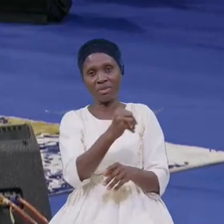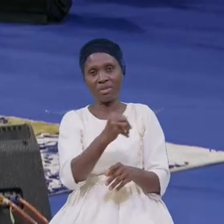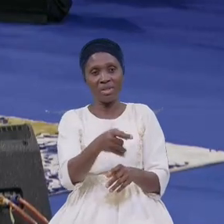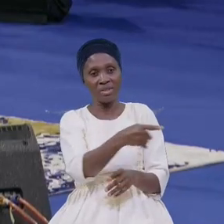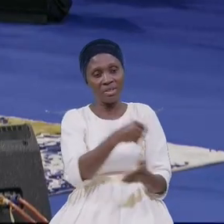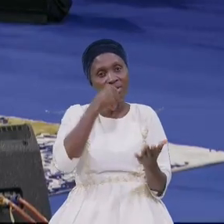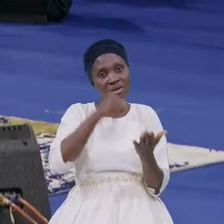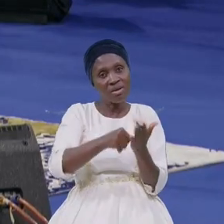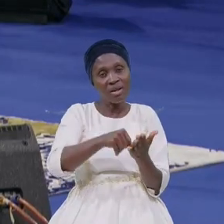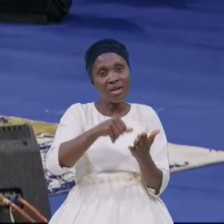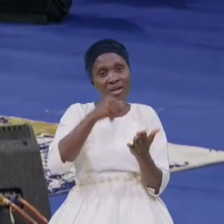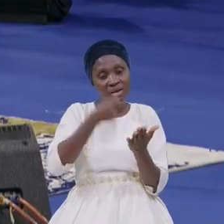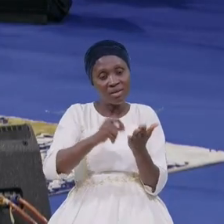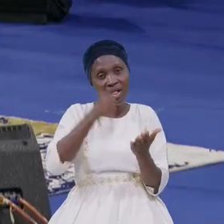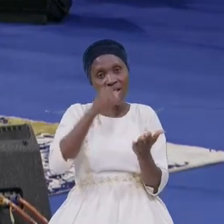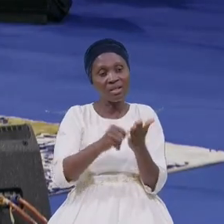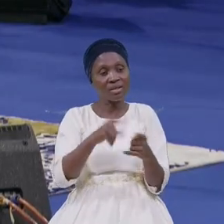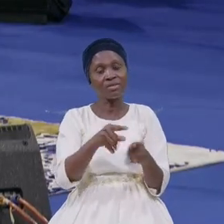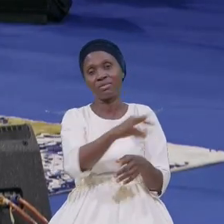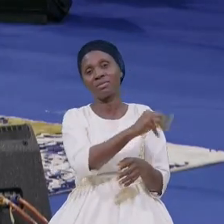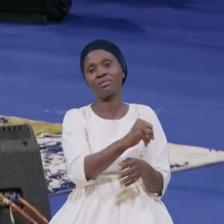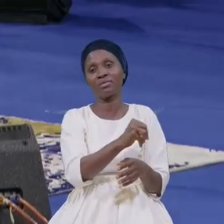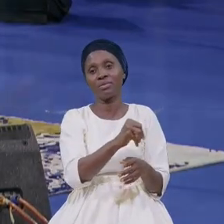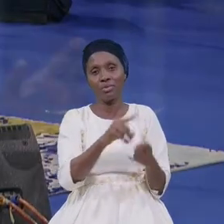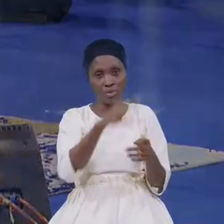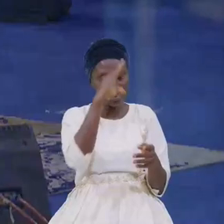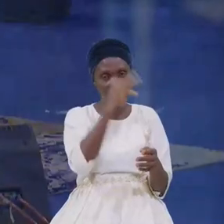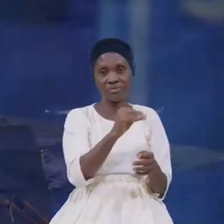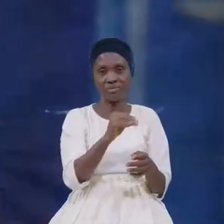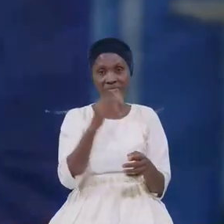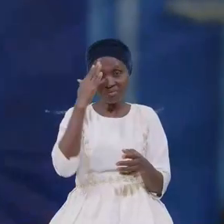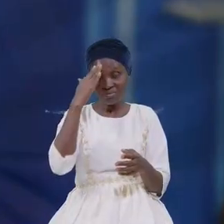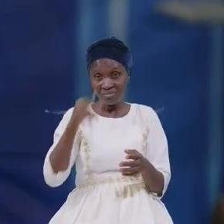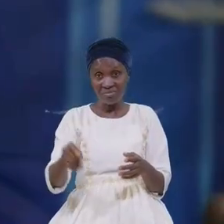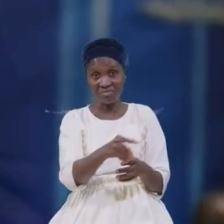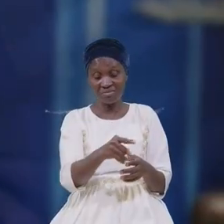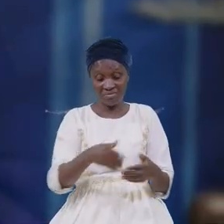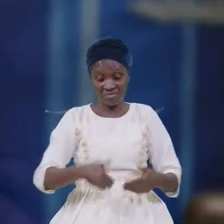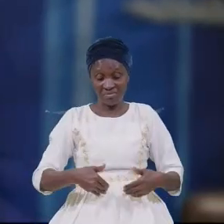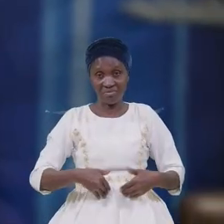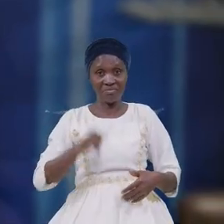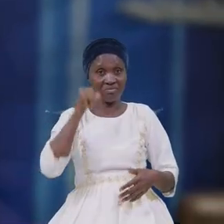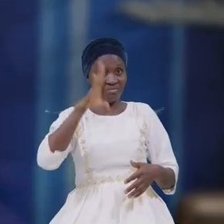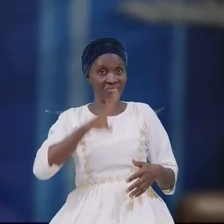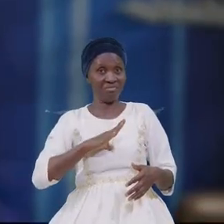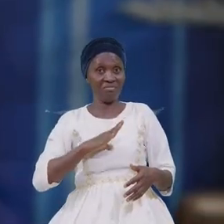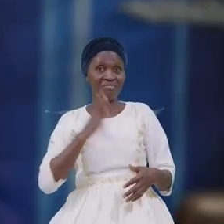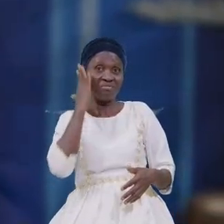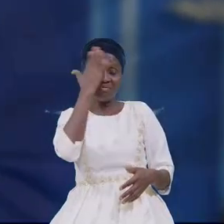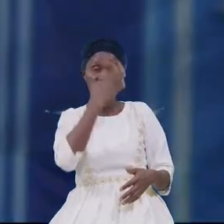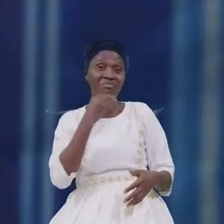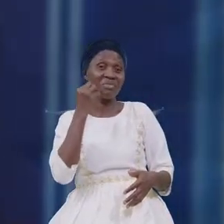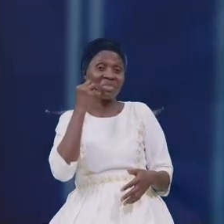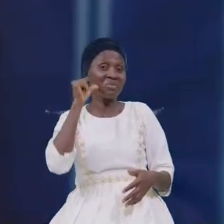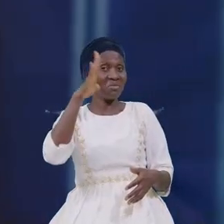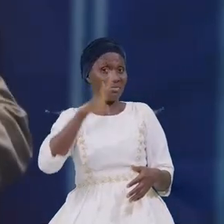celui qui va tout voler de leur vie. Alors, ils vont écrire des lettres. des lettres à ses filles. Et Dieu